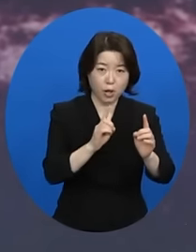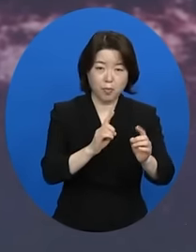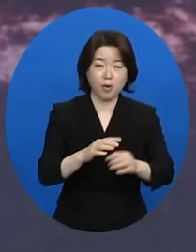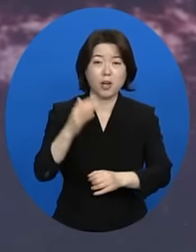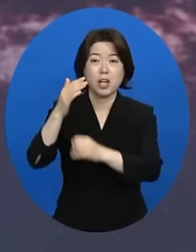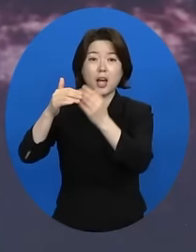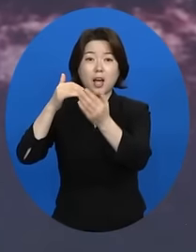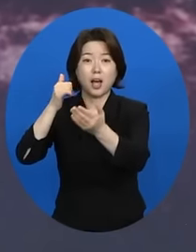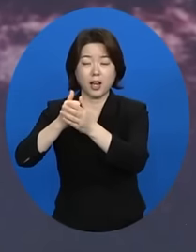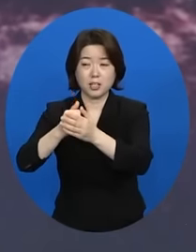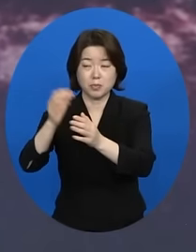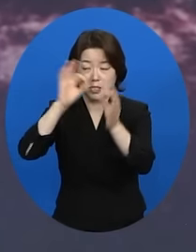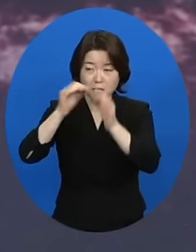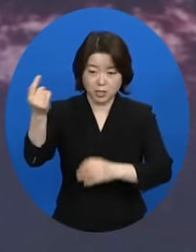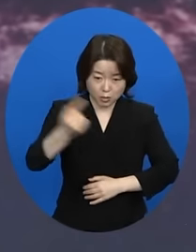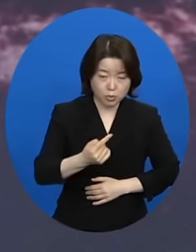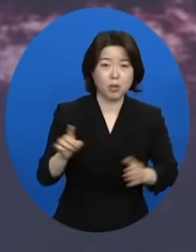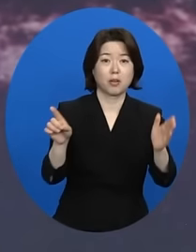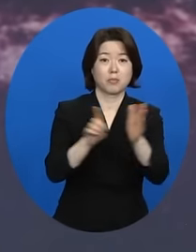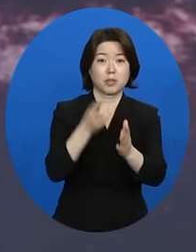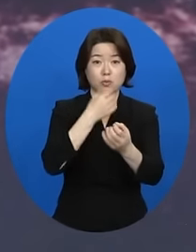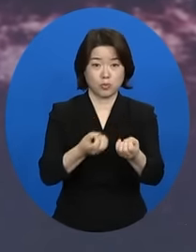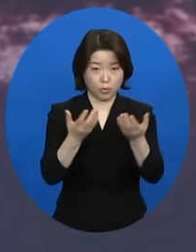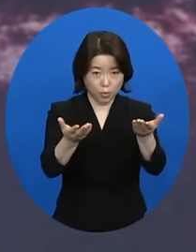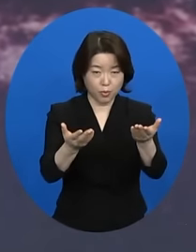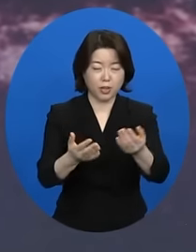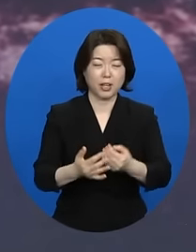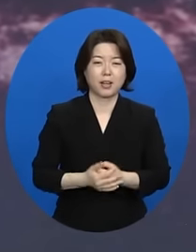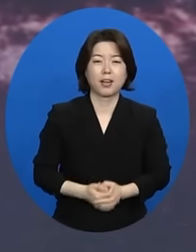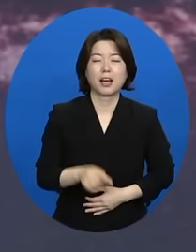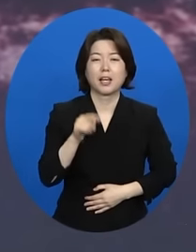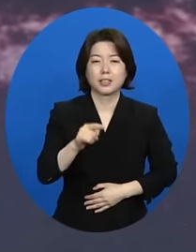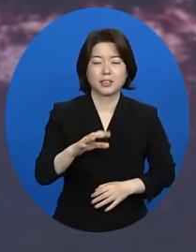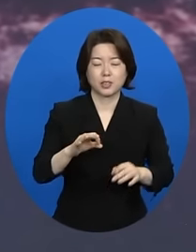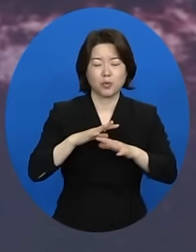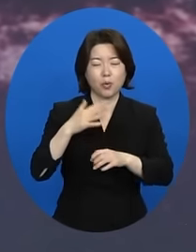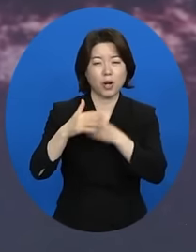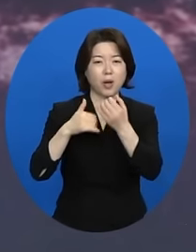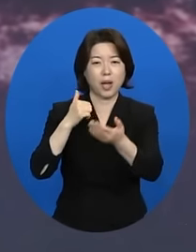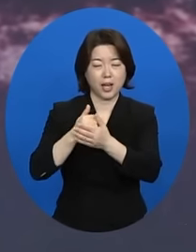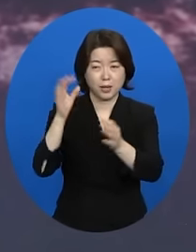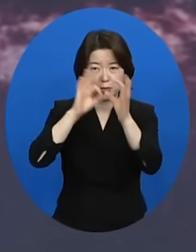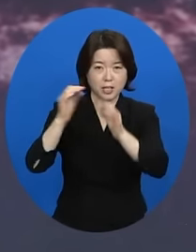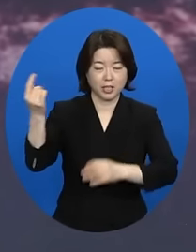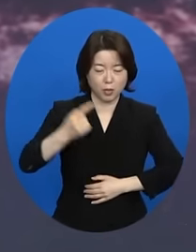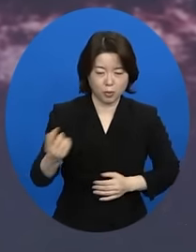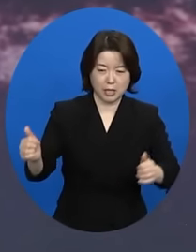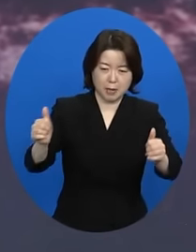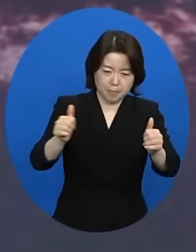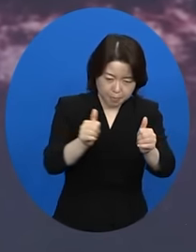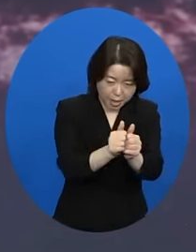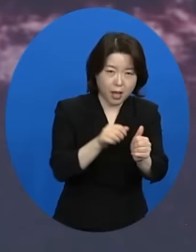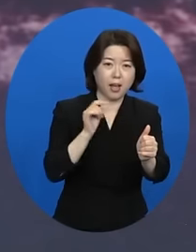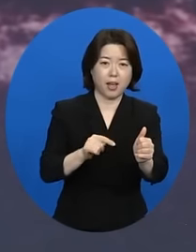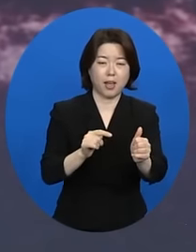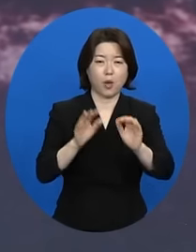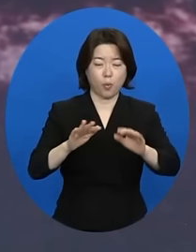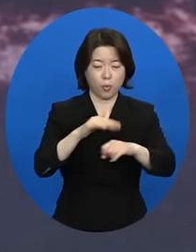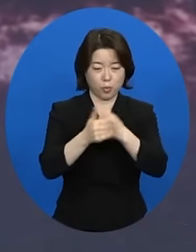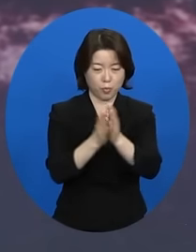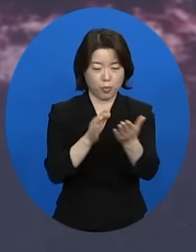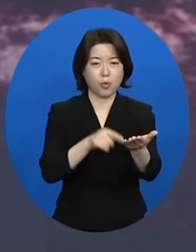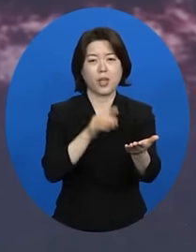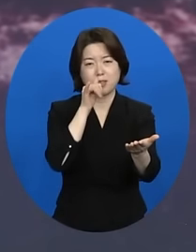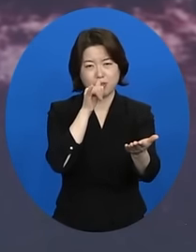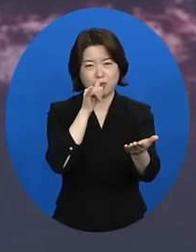주님께서 찾아오신 줄로 믿으시길 축복합니다. 그 놀라운 하나님의 찾아오심과 함께 하심이 오늘 본문에